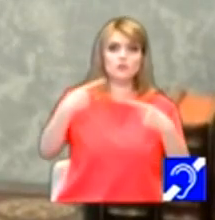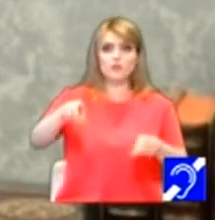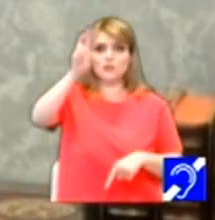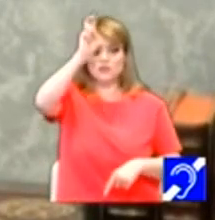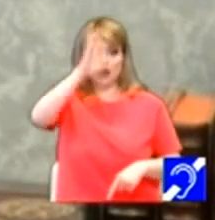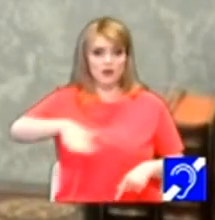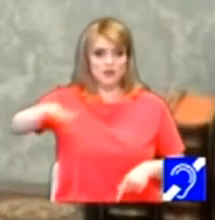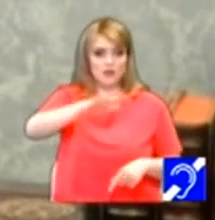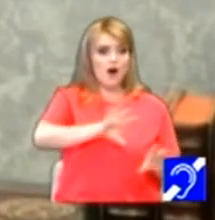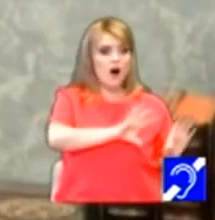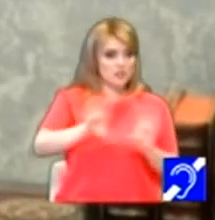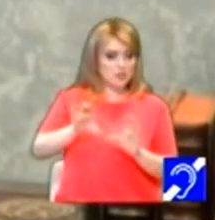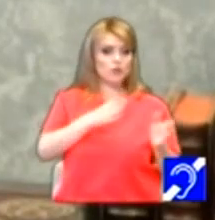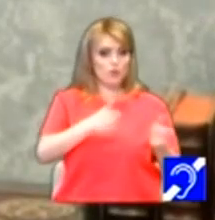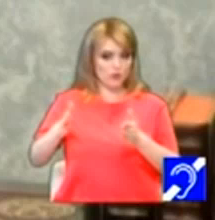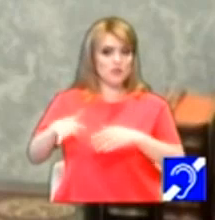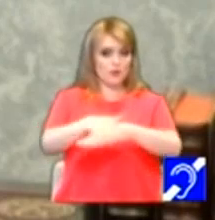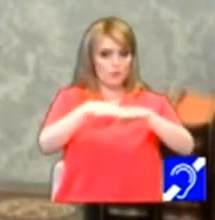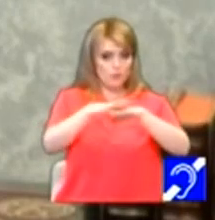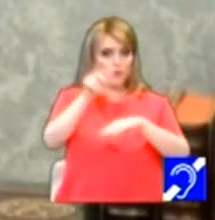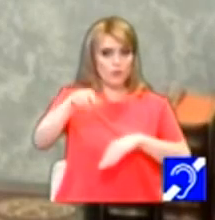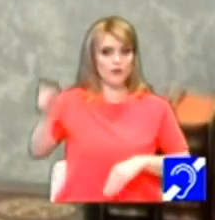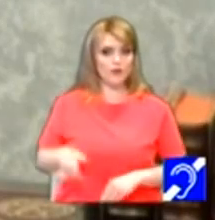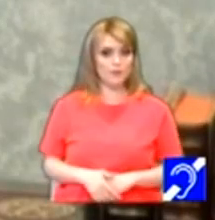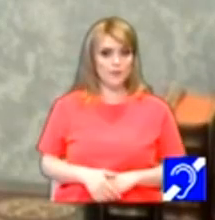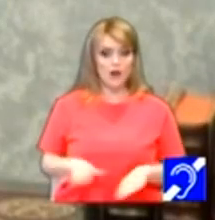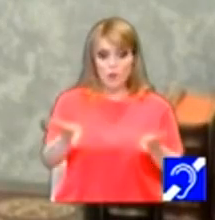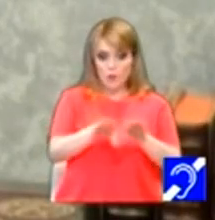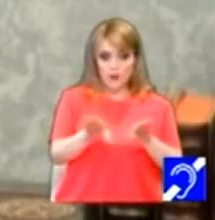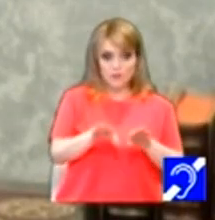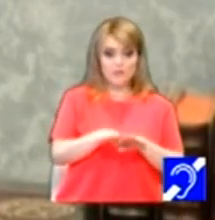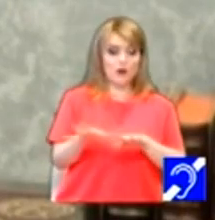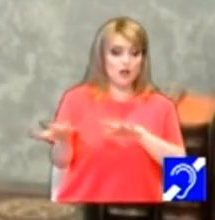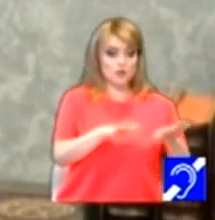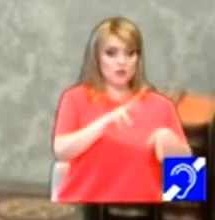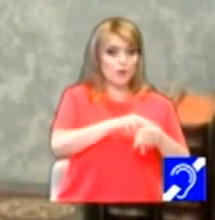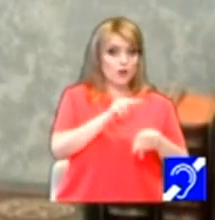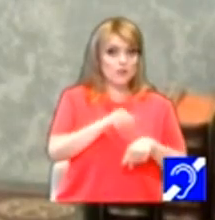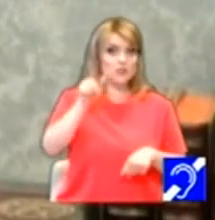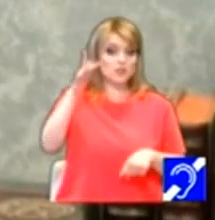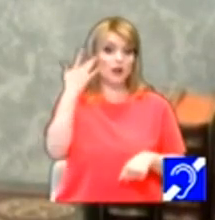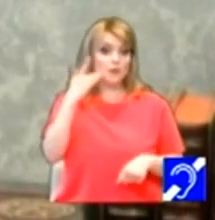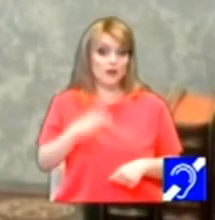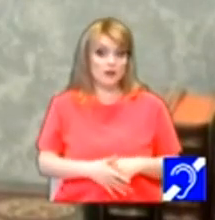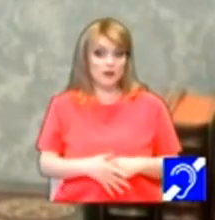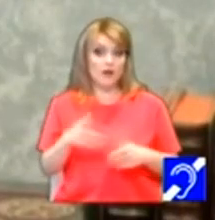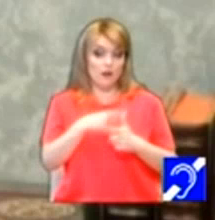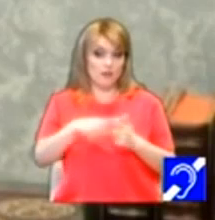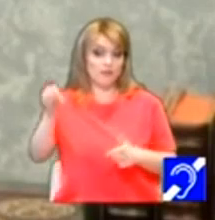state asigură ordinea publică. Comparativ cu acțiunile polițiștilor din Statele Unite sau din unele țări